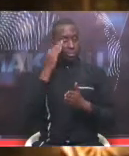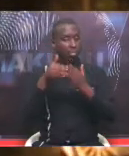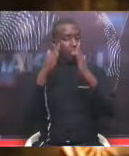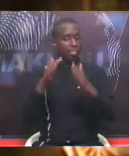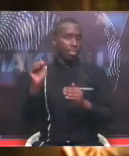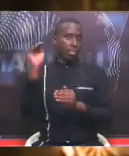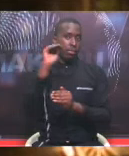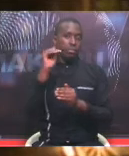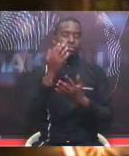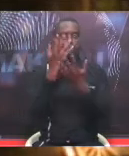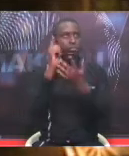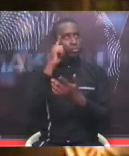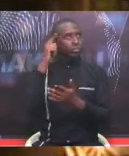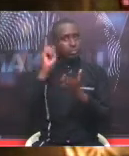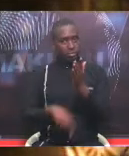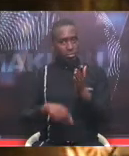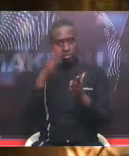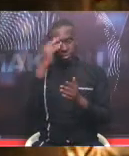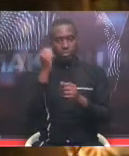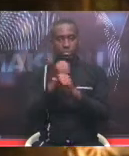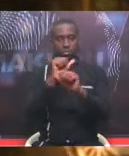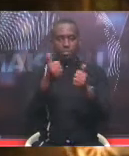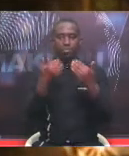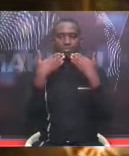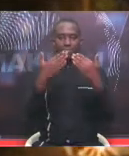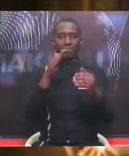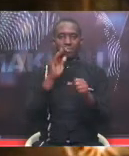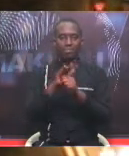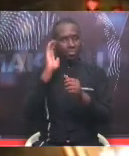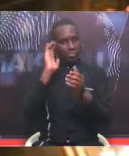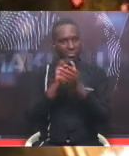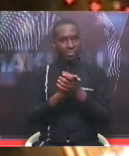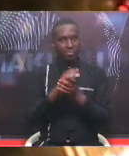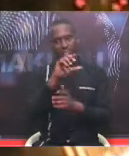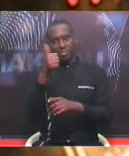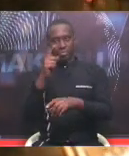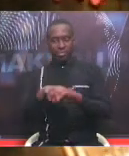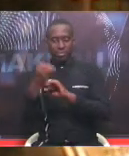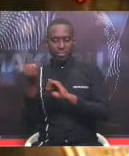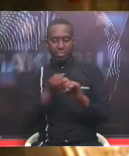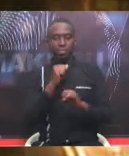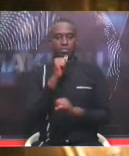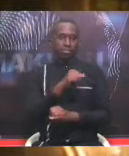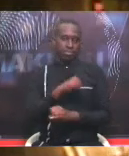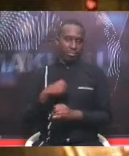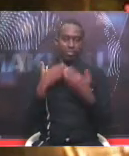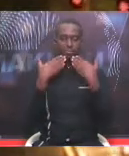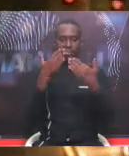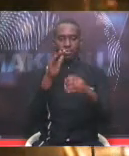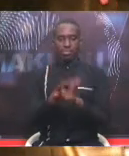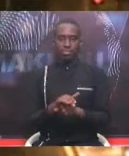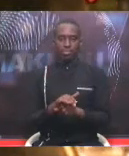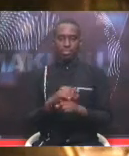bukuru bubatekerereza no kugira ngo bigende neza turabashimiye kandi turizera ko n'ikindi gihe tuzabatumira mutazanga murakoze